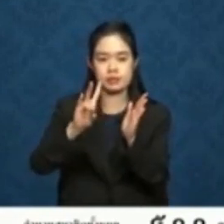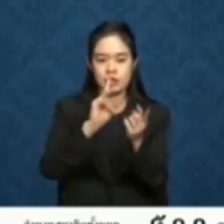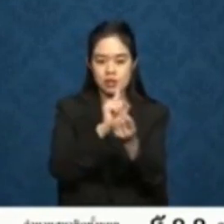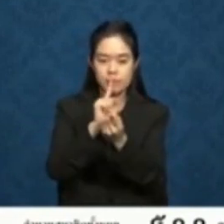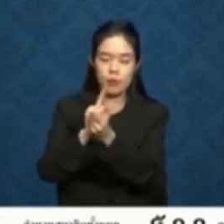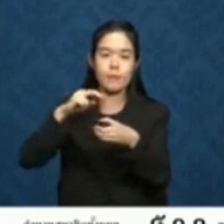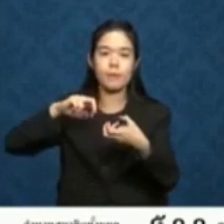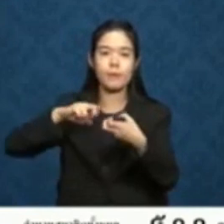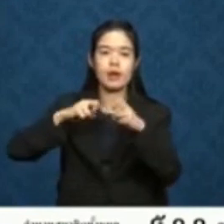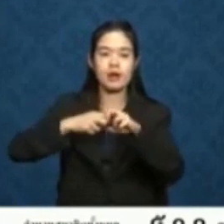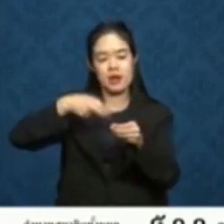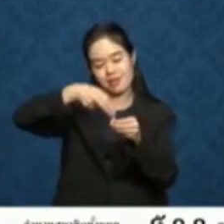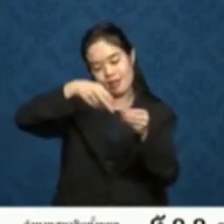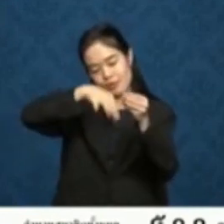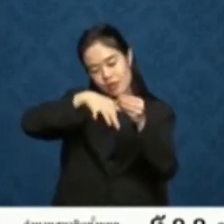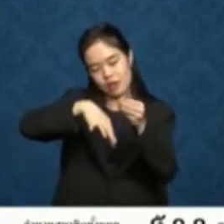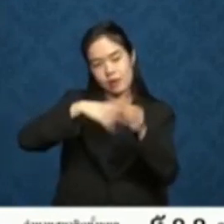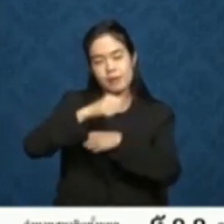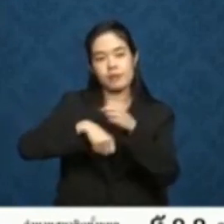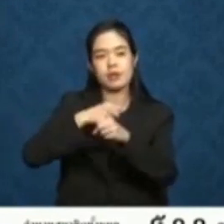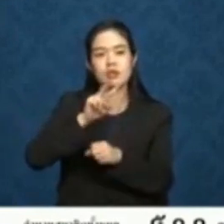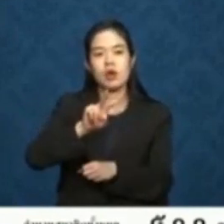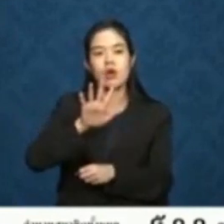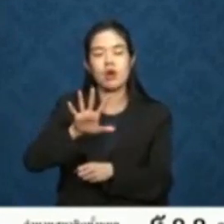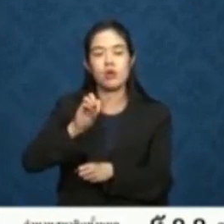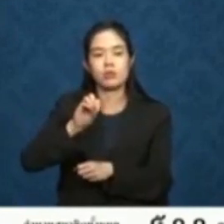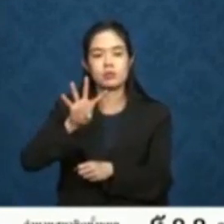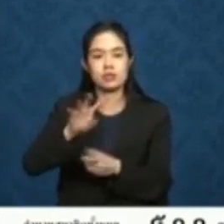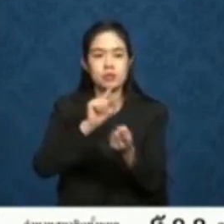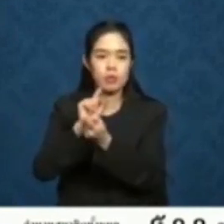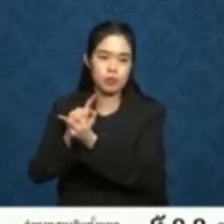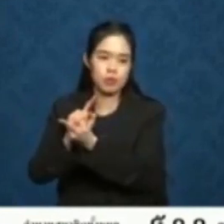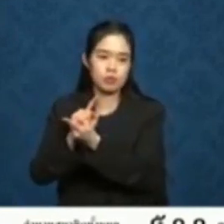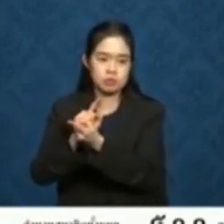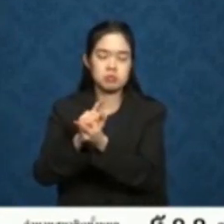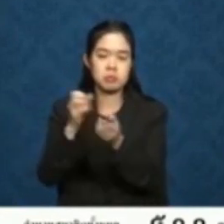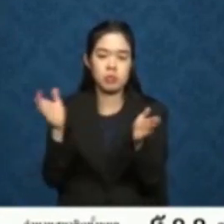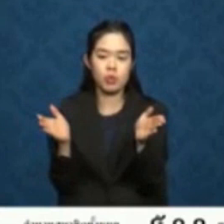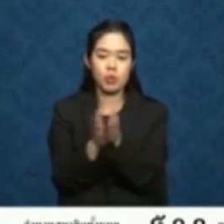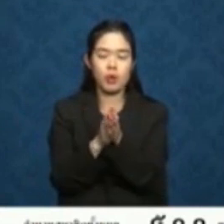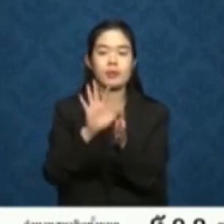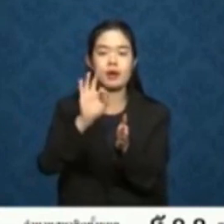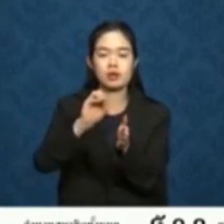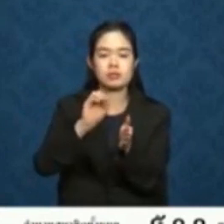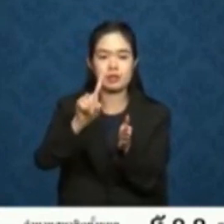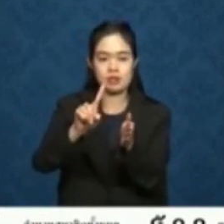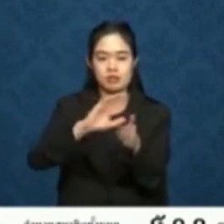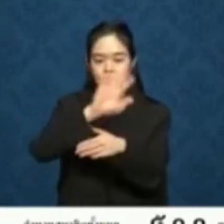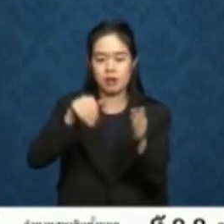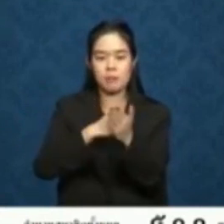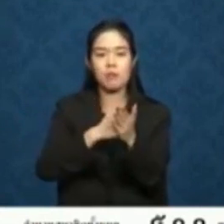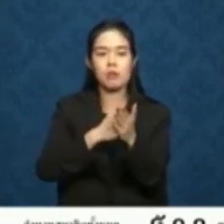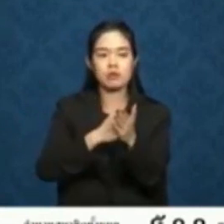และปี64นี่พบเหตุการณ์44ครั้งนี่เพียง2ปีน้ำมันพบเหตุการณ์น้ำมันรั่วแล้ว91ครั้งครับท่านประธาน